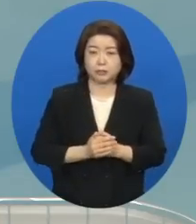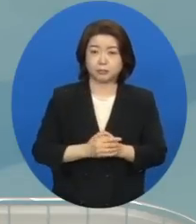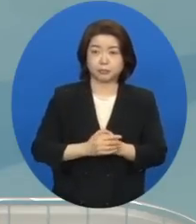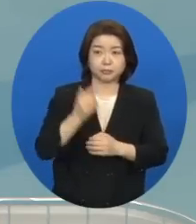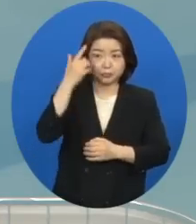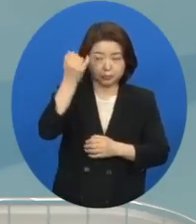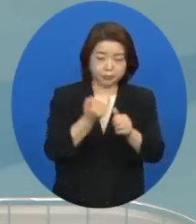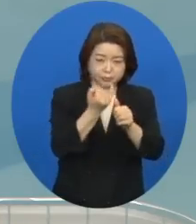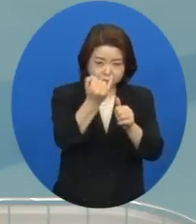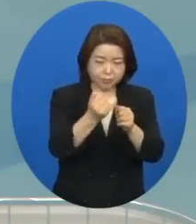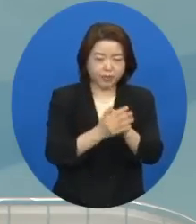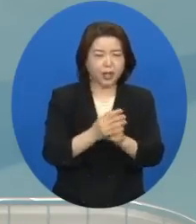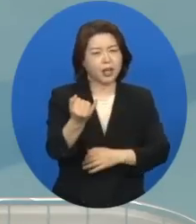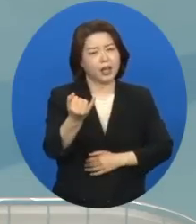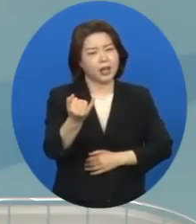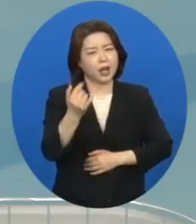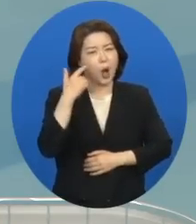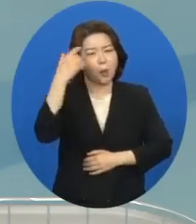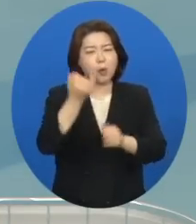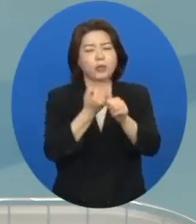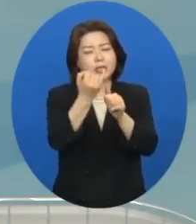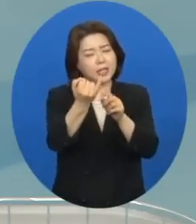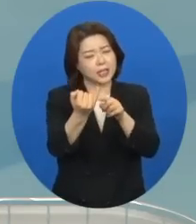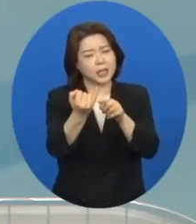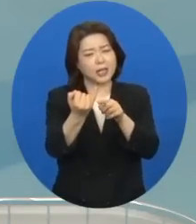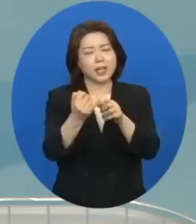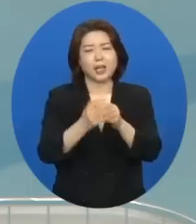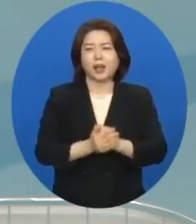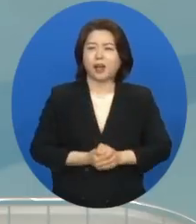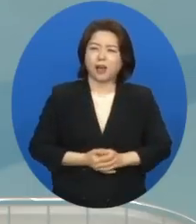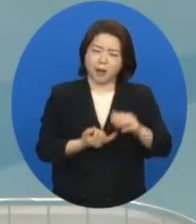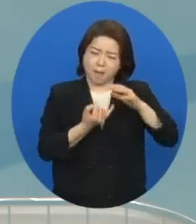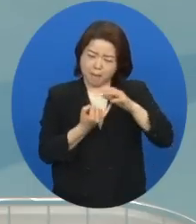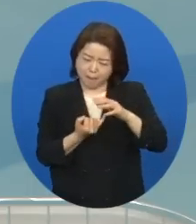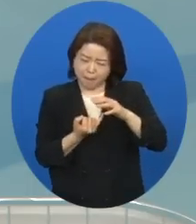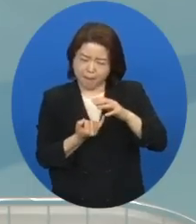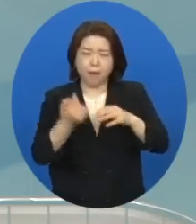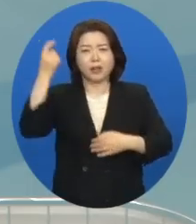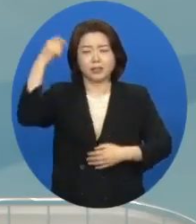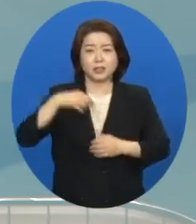아내가 되는 일이 그렇게 얽매인 것 같더래요. 평생을 나는